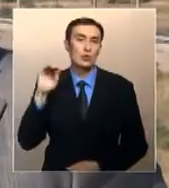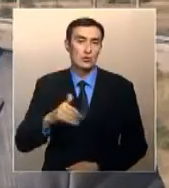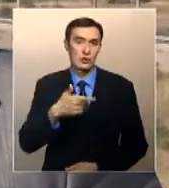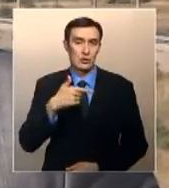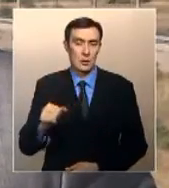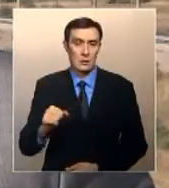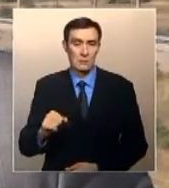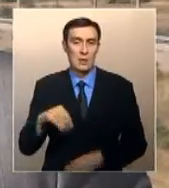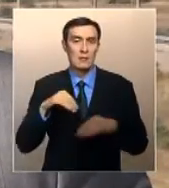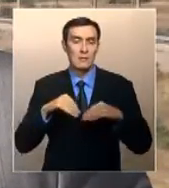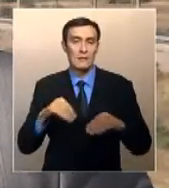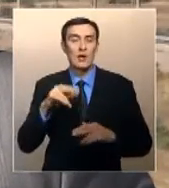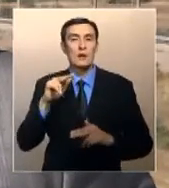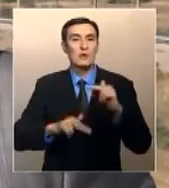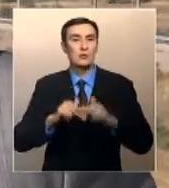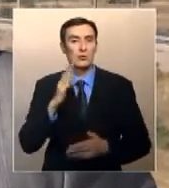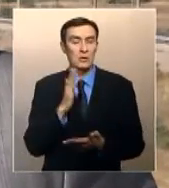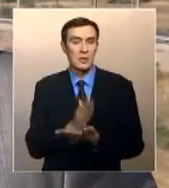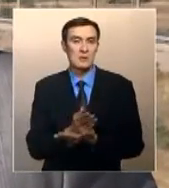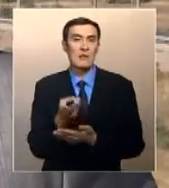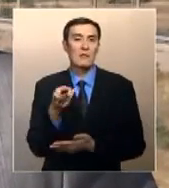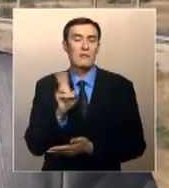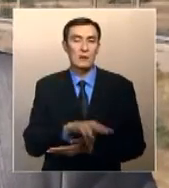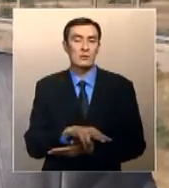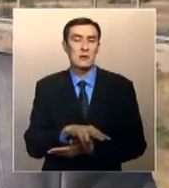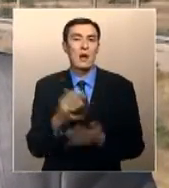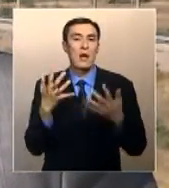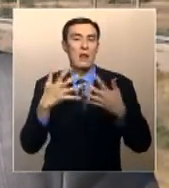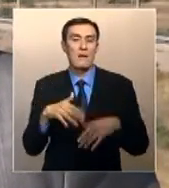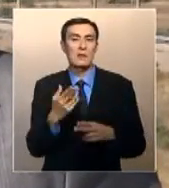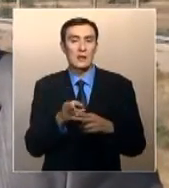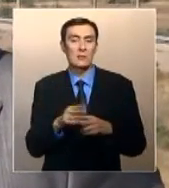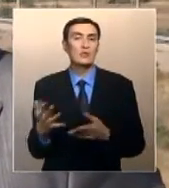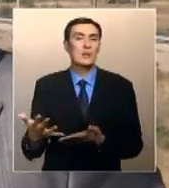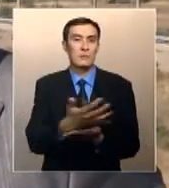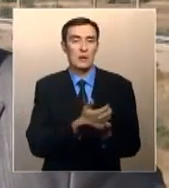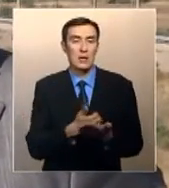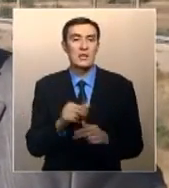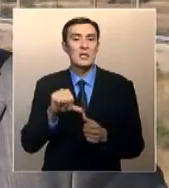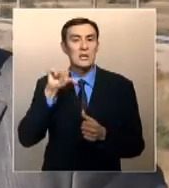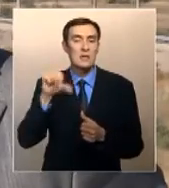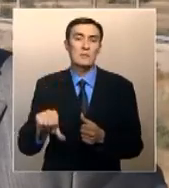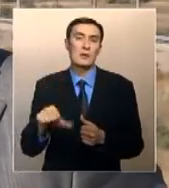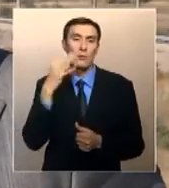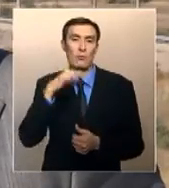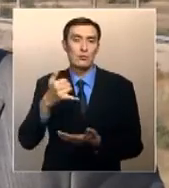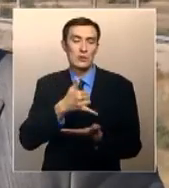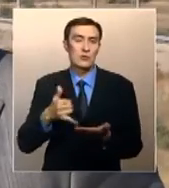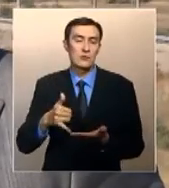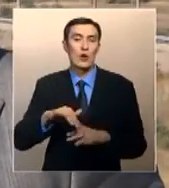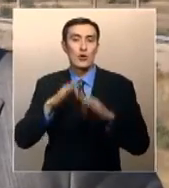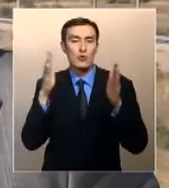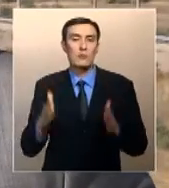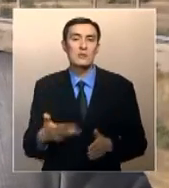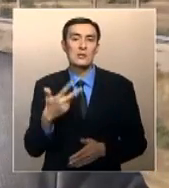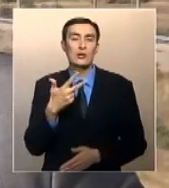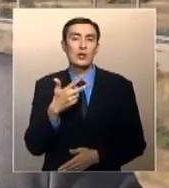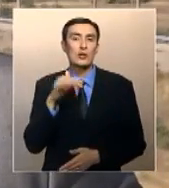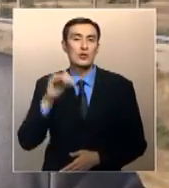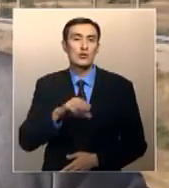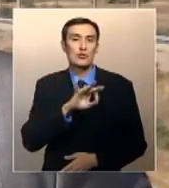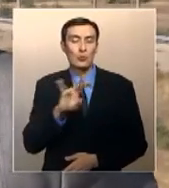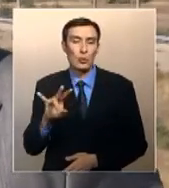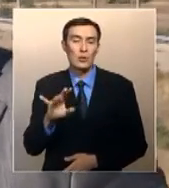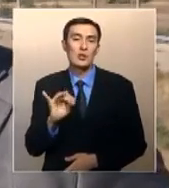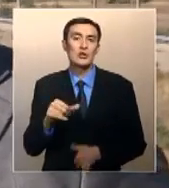гектаров. Построено 2 элеватора по приемке именно масличных культур емкостью 3 тонны, 3 тысячи тонн